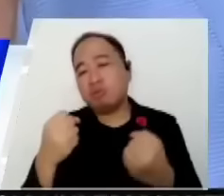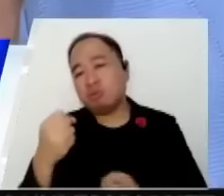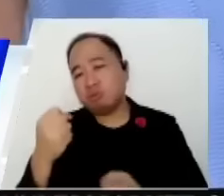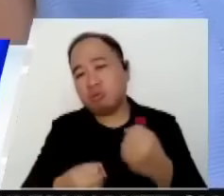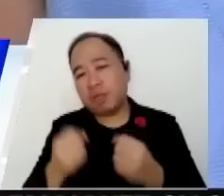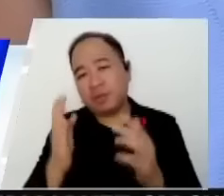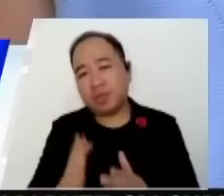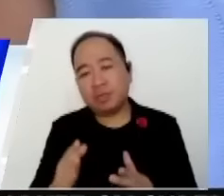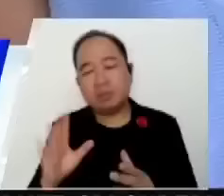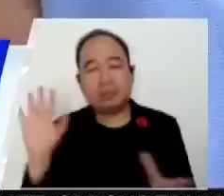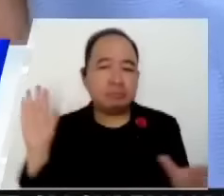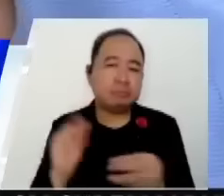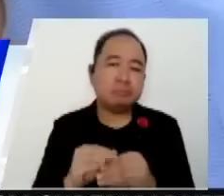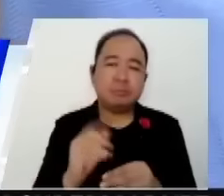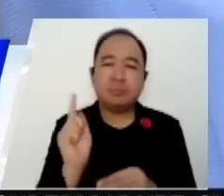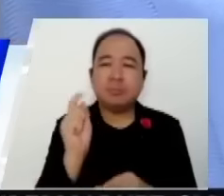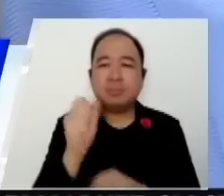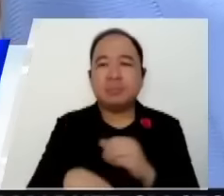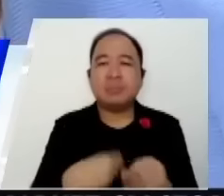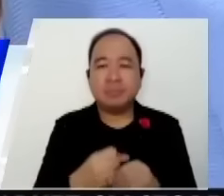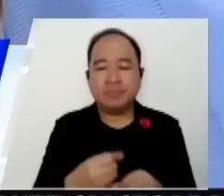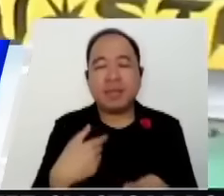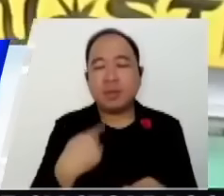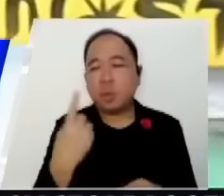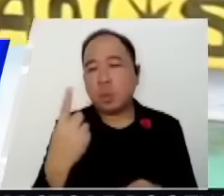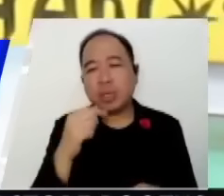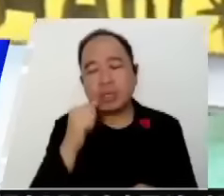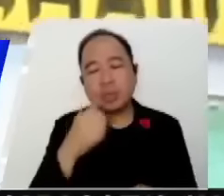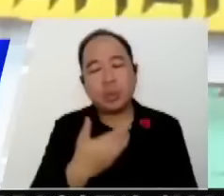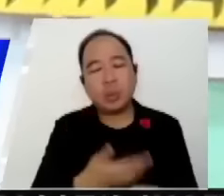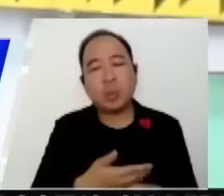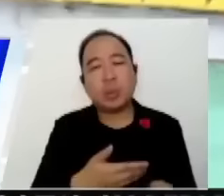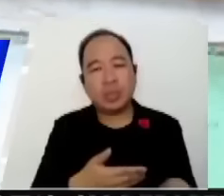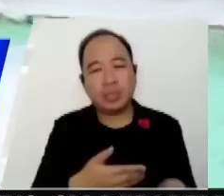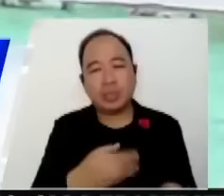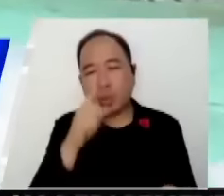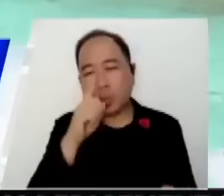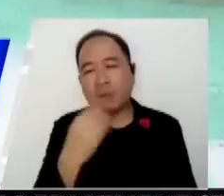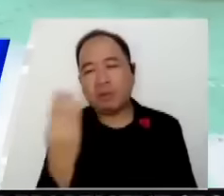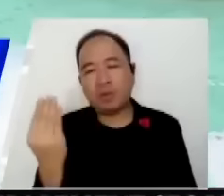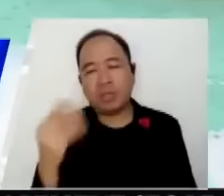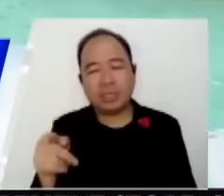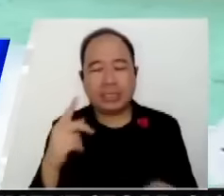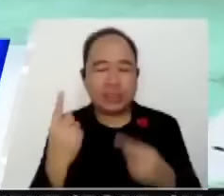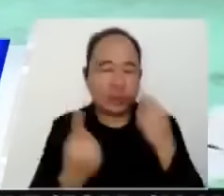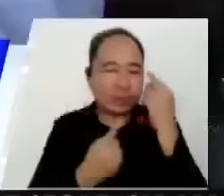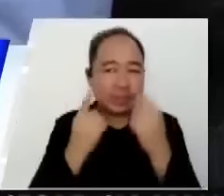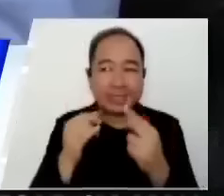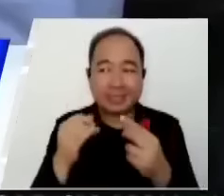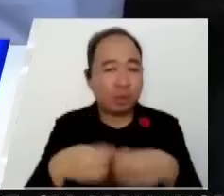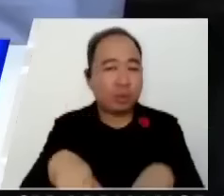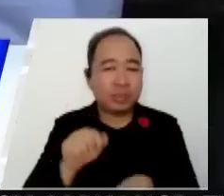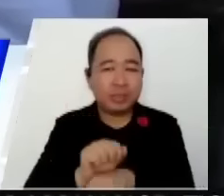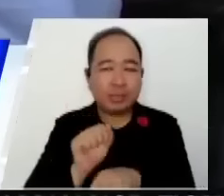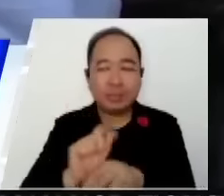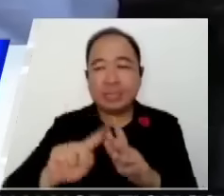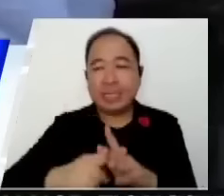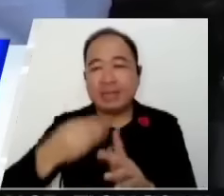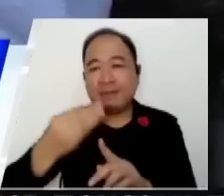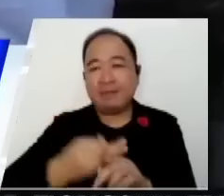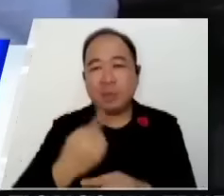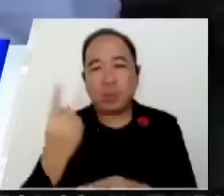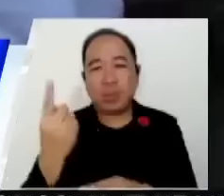ang namamasada at may isang anak na 14 anyos. Nangangamba siya na mawala ng trabaho simula February 1. Sa terminal na ito,